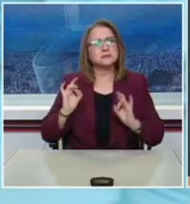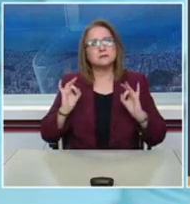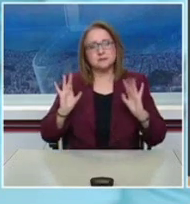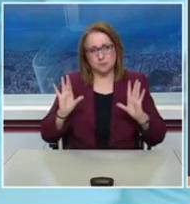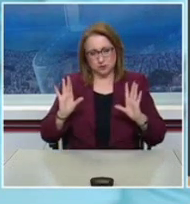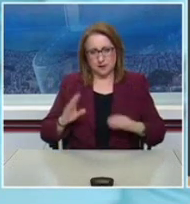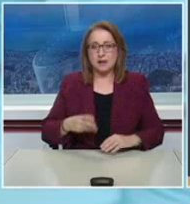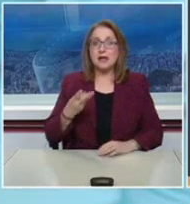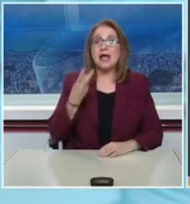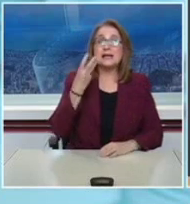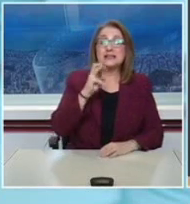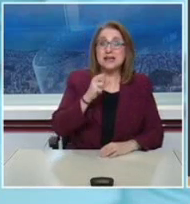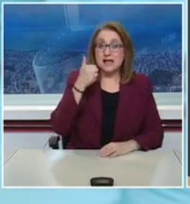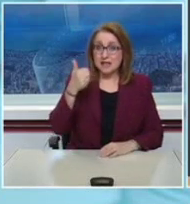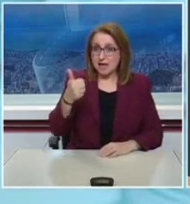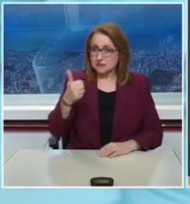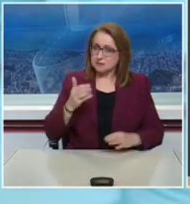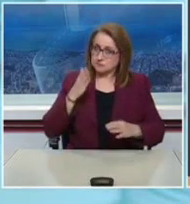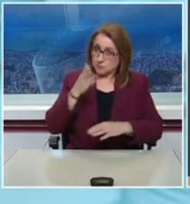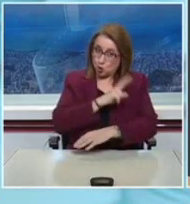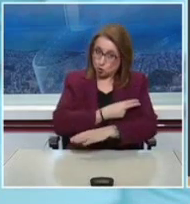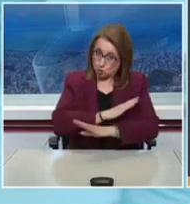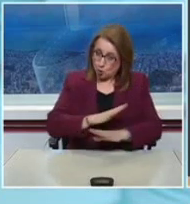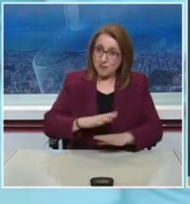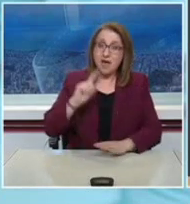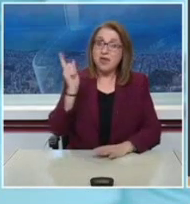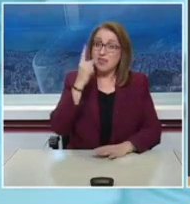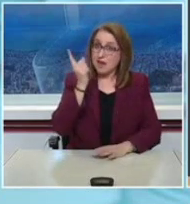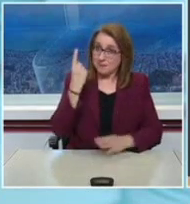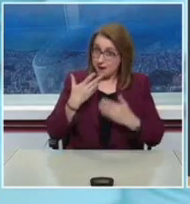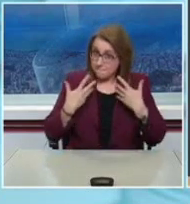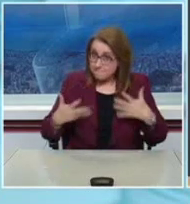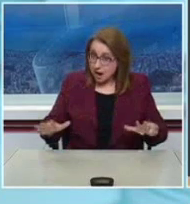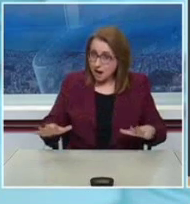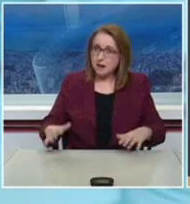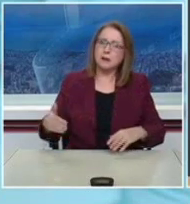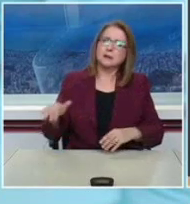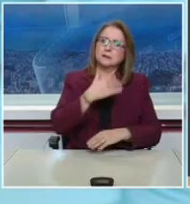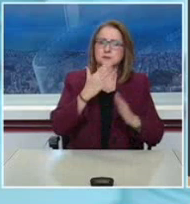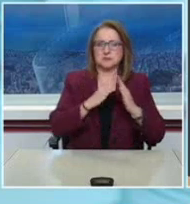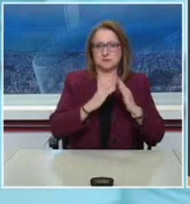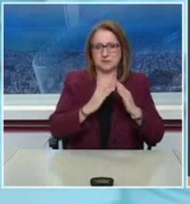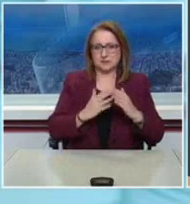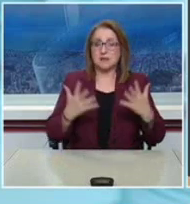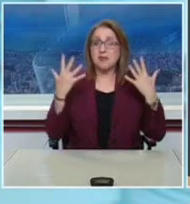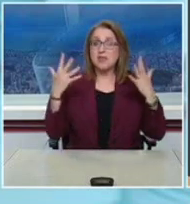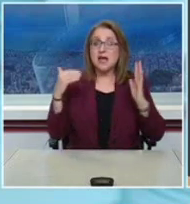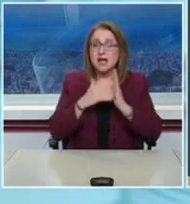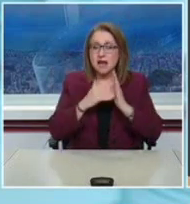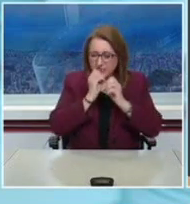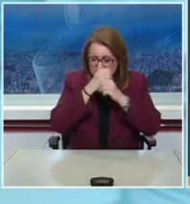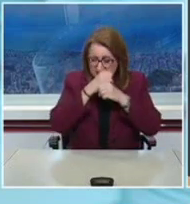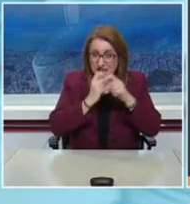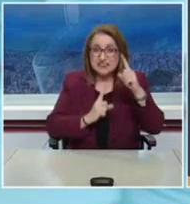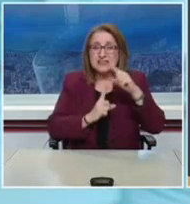36 συμπολίτες μας έχουν πάρει εξετήριο από το νοσοκομείο, ενώ έχουν γίνει συνολικά περισσότερα από 10.000 εργαστηριακά τεστ.